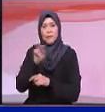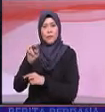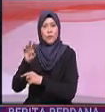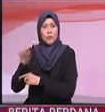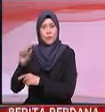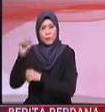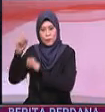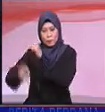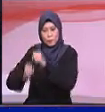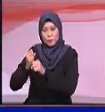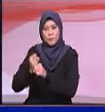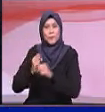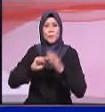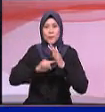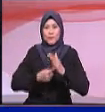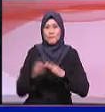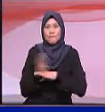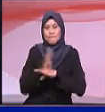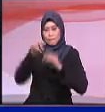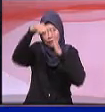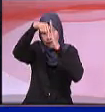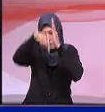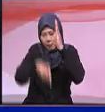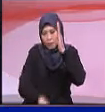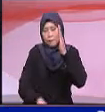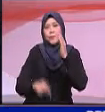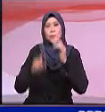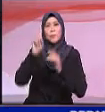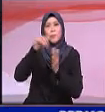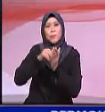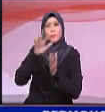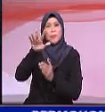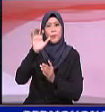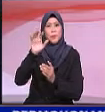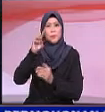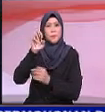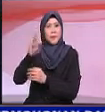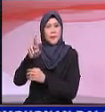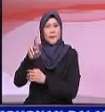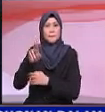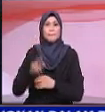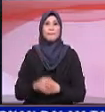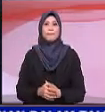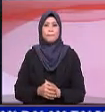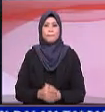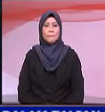setahun dan beroperasi pada kedalaman sehingga 1,500 meter.